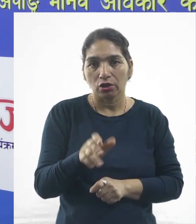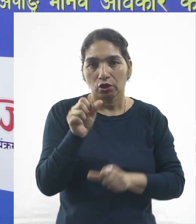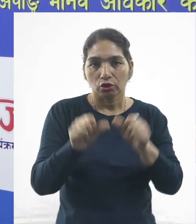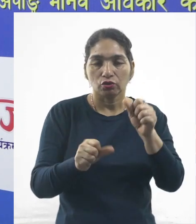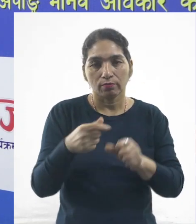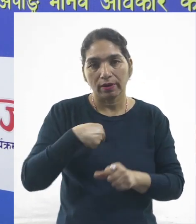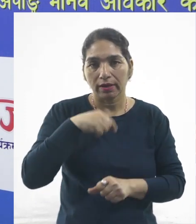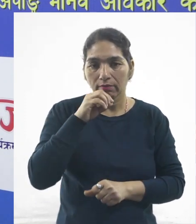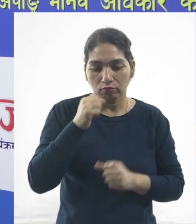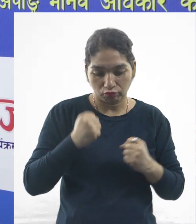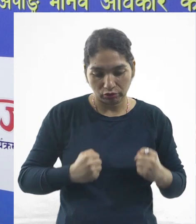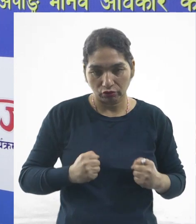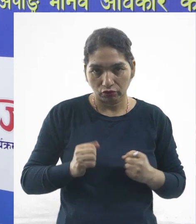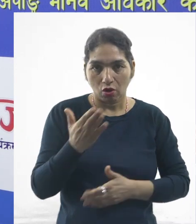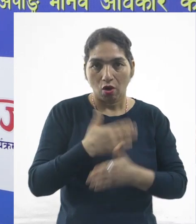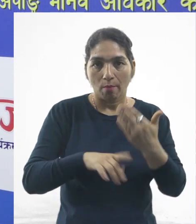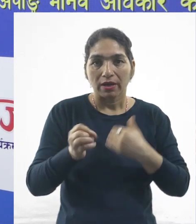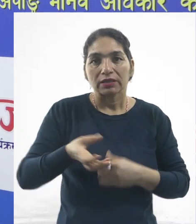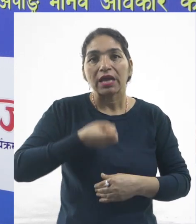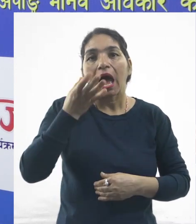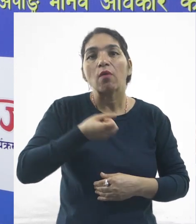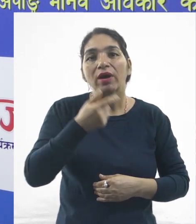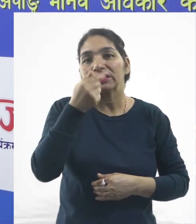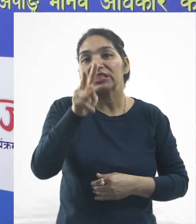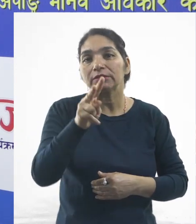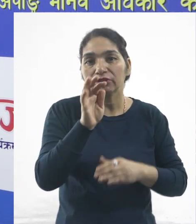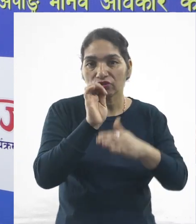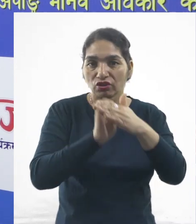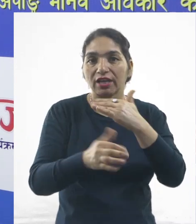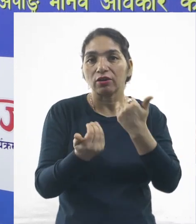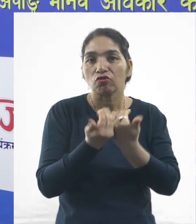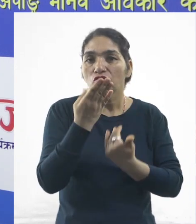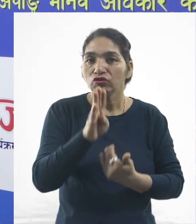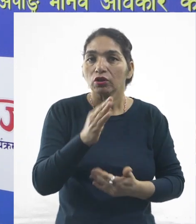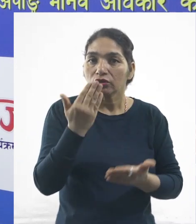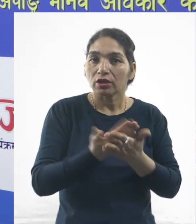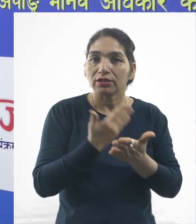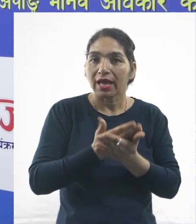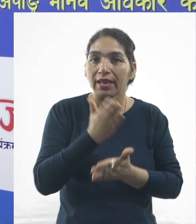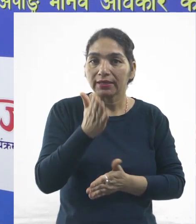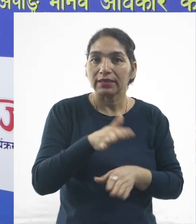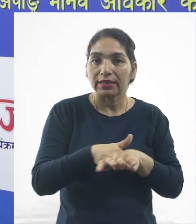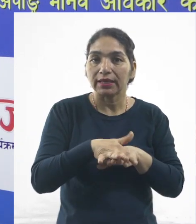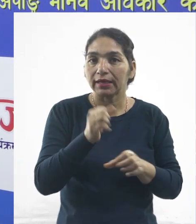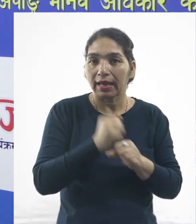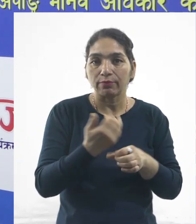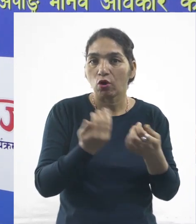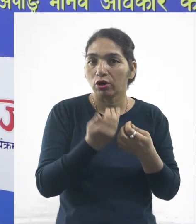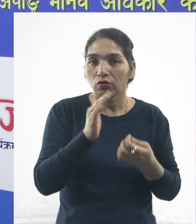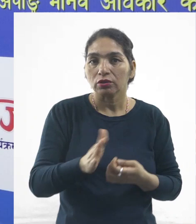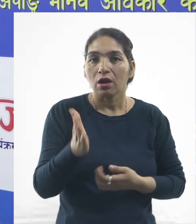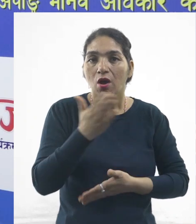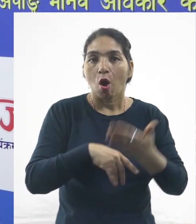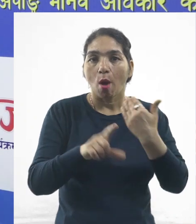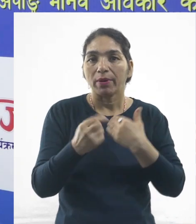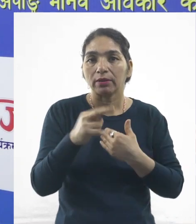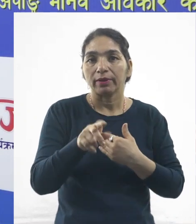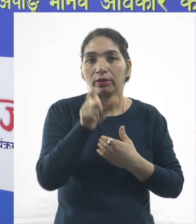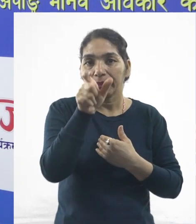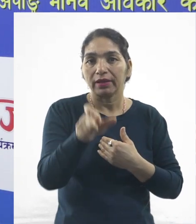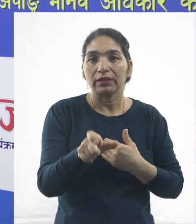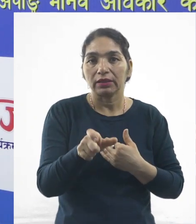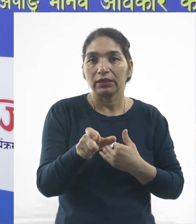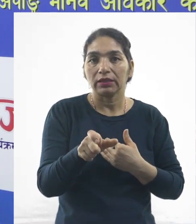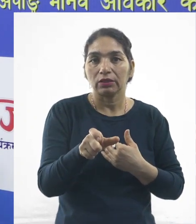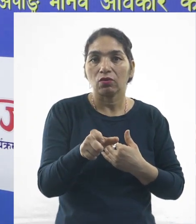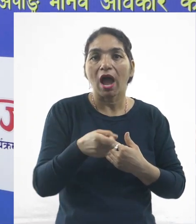आज यहाँ बस्दैछु नि त अपाङ्गता आवाज भन्ने टेलिभिजन चढ्नुहुन्छ नि तर यो संस्थाले त धेरै काम गर्नुभएको छ नि त किनभने अपाङ्गता भएको आवाजलाई देशैभरि